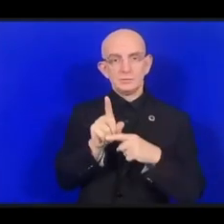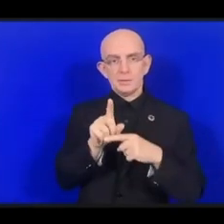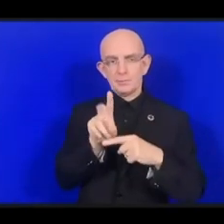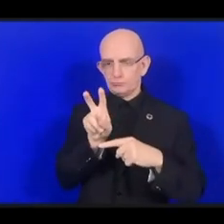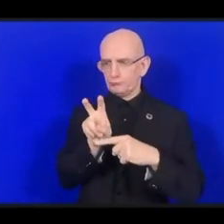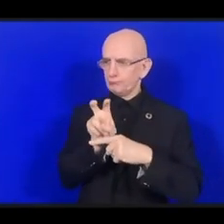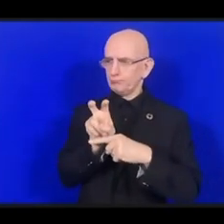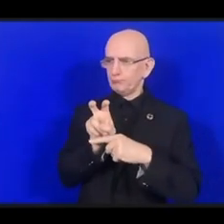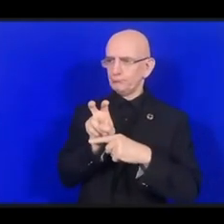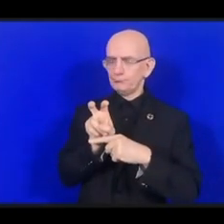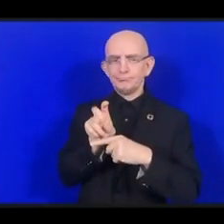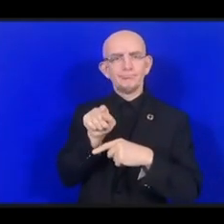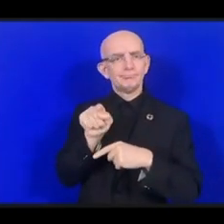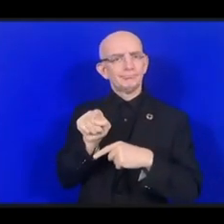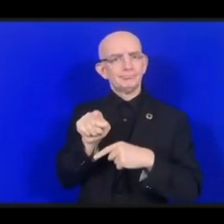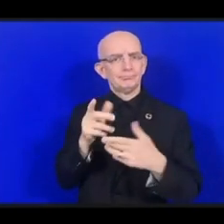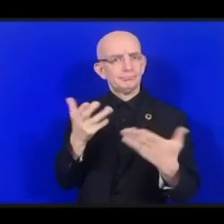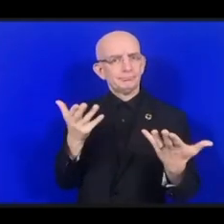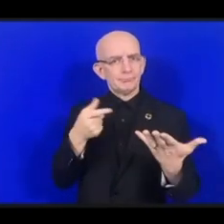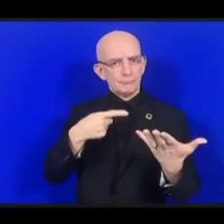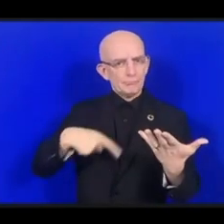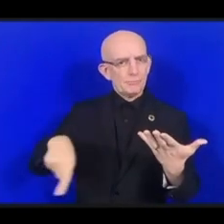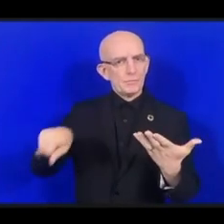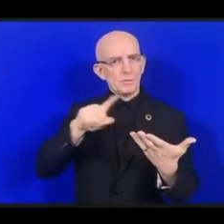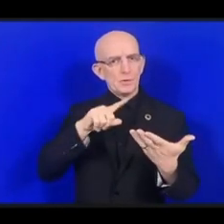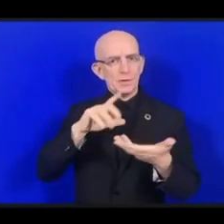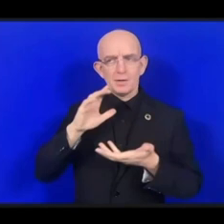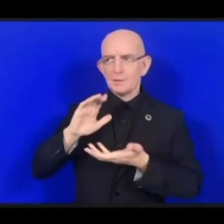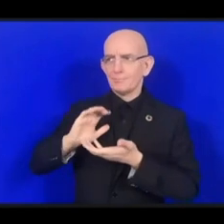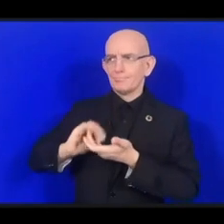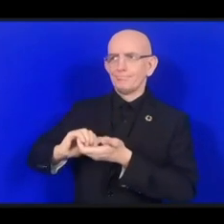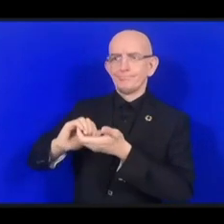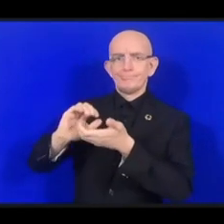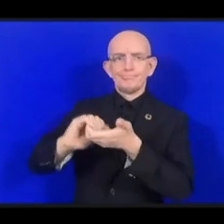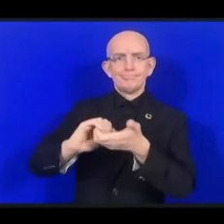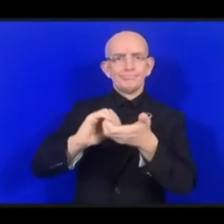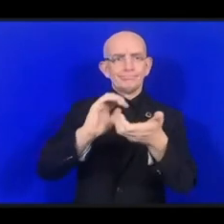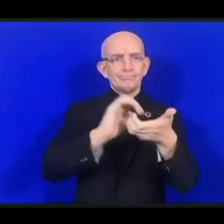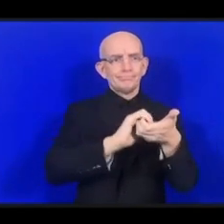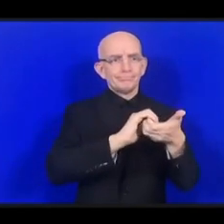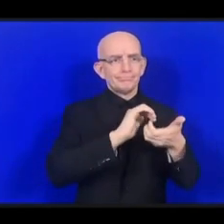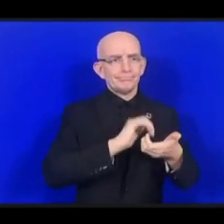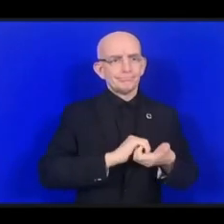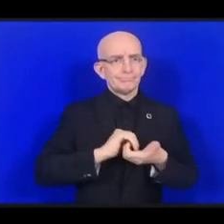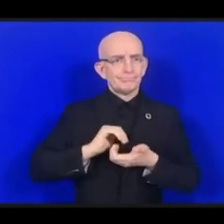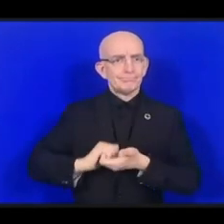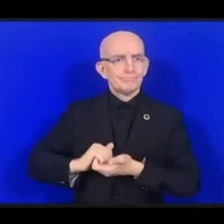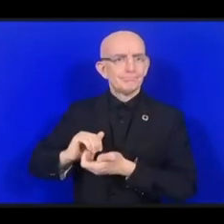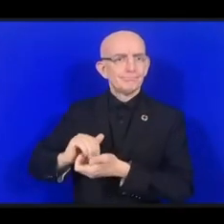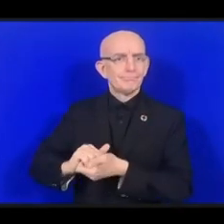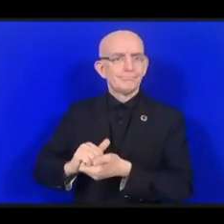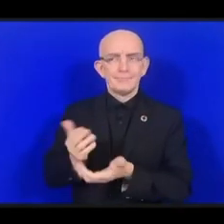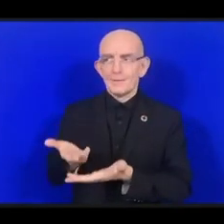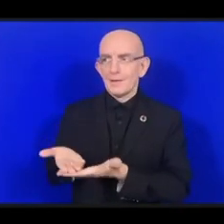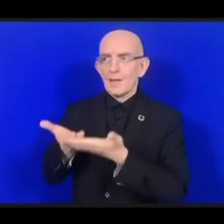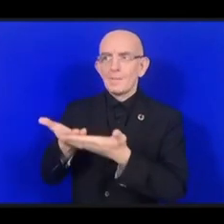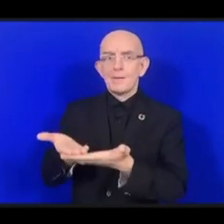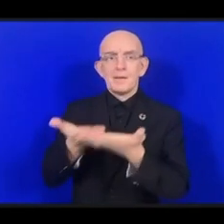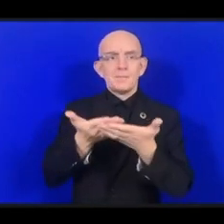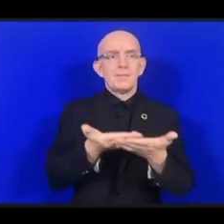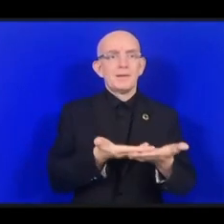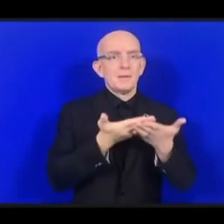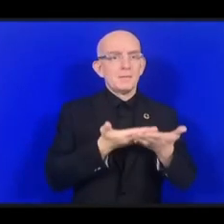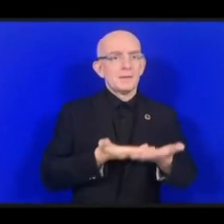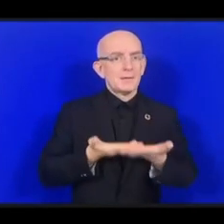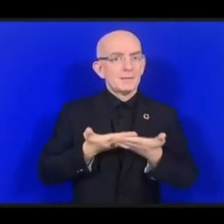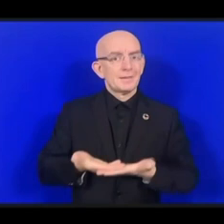وحاولوا مساعده بعضهم البعض وفقا لمسح اجرته احدى الشركات فقد بلغ عدد